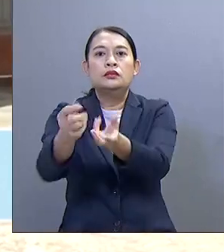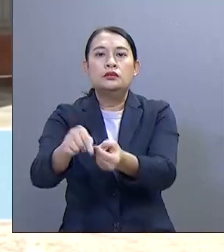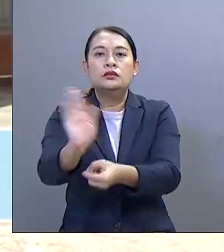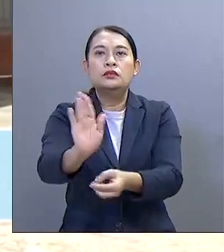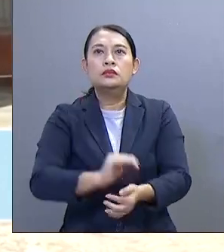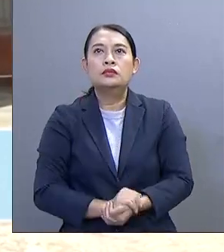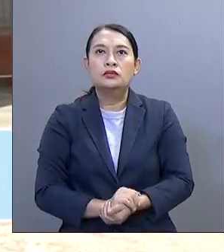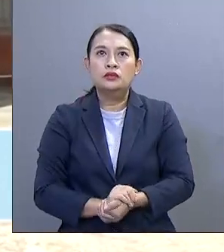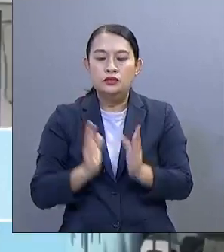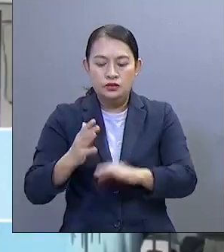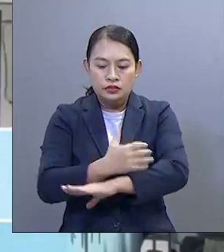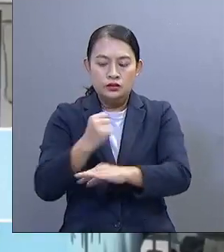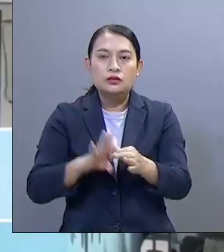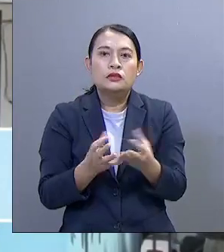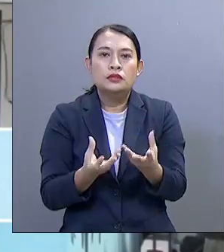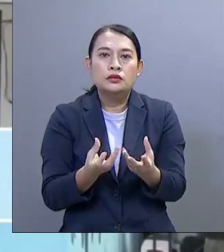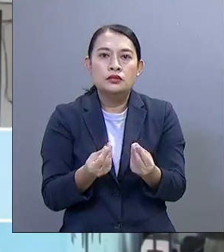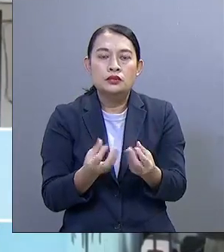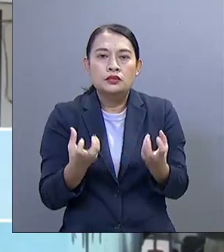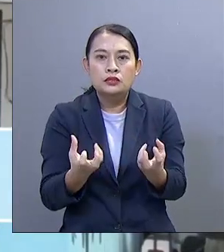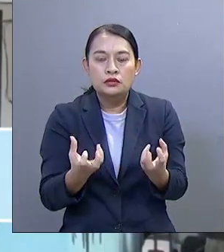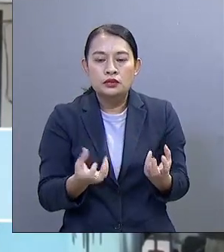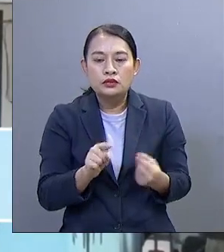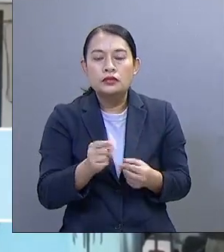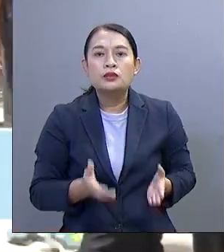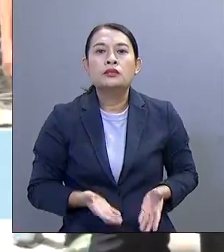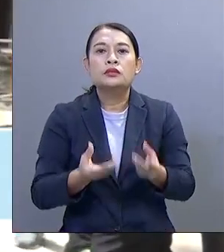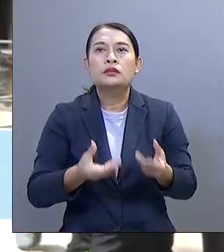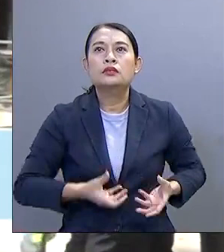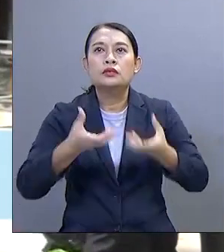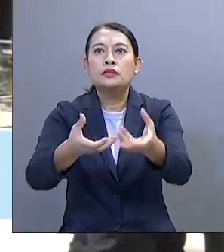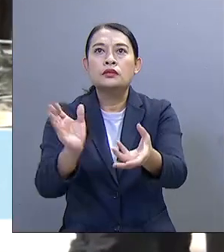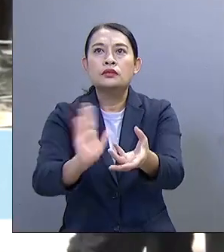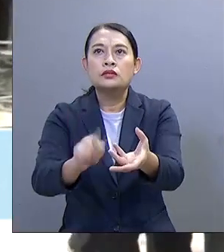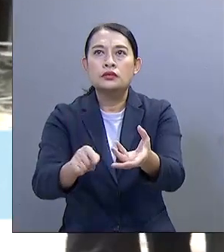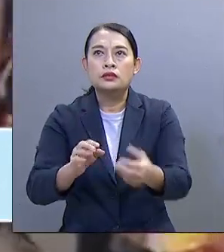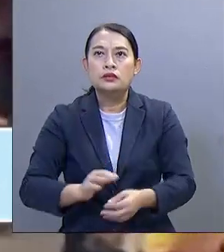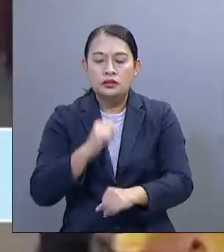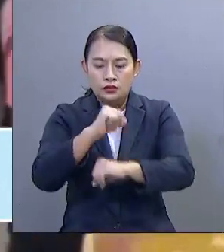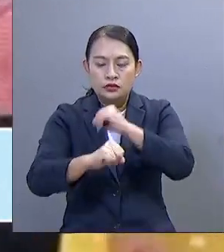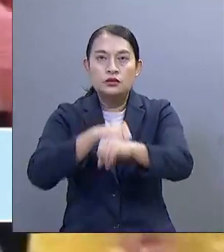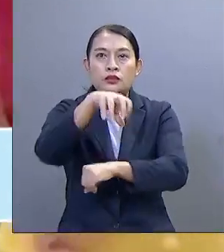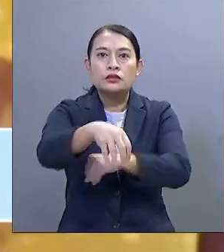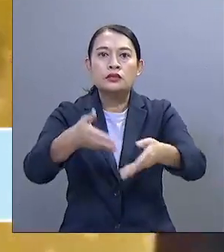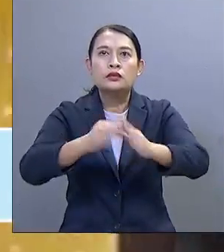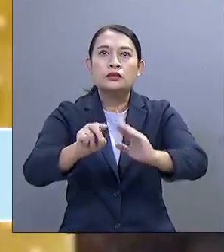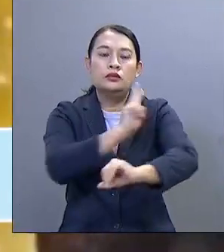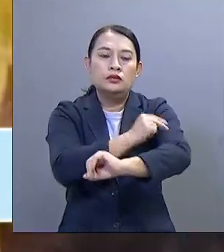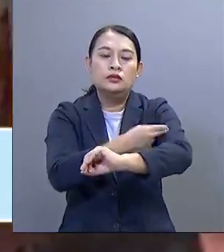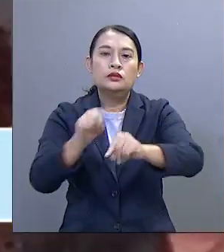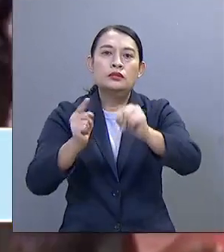ผู้รบหมาวก็เอาห ดินไตไปเข้าน่างานไม่ได้การก่สร้างกอจจะราช้า ไม่ทันตามกำ attendคสงมอบงาน